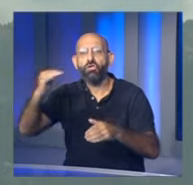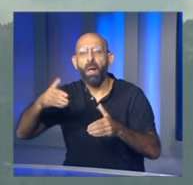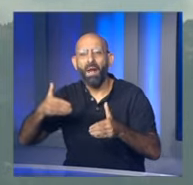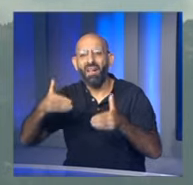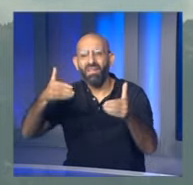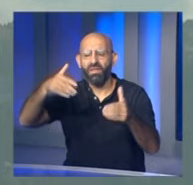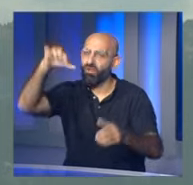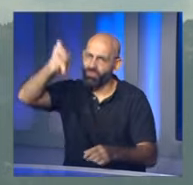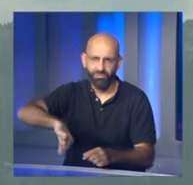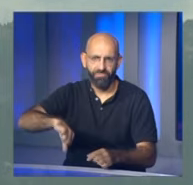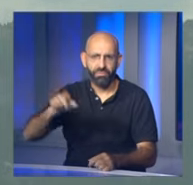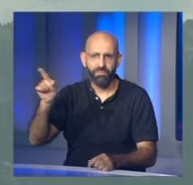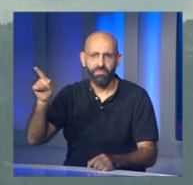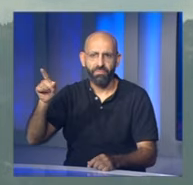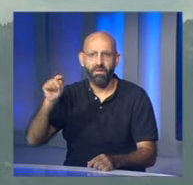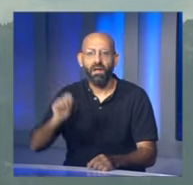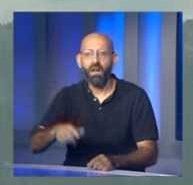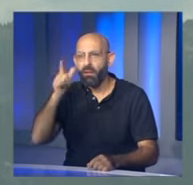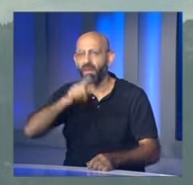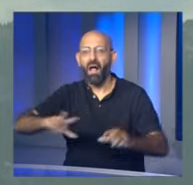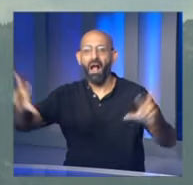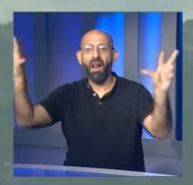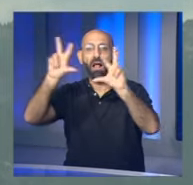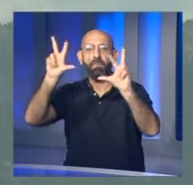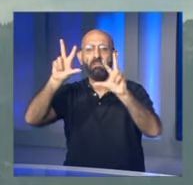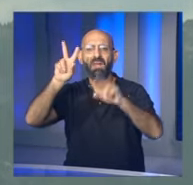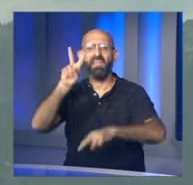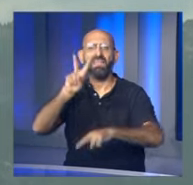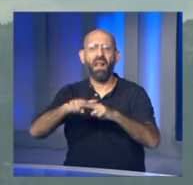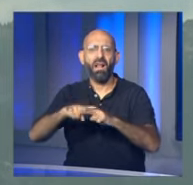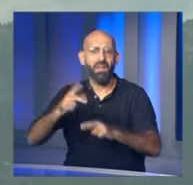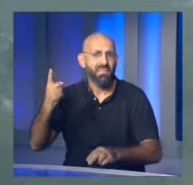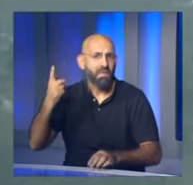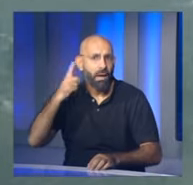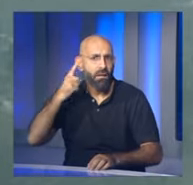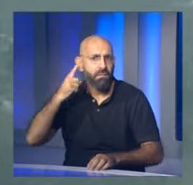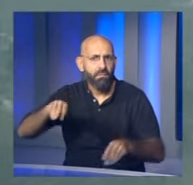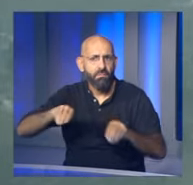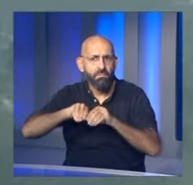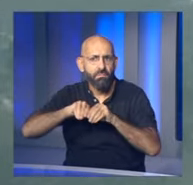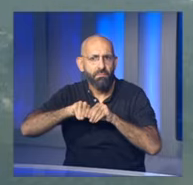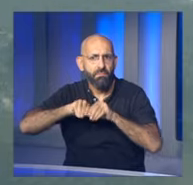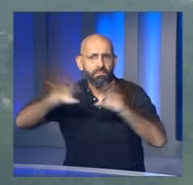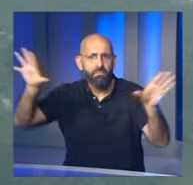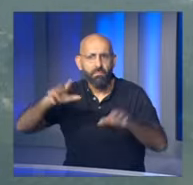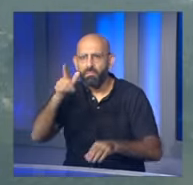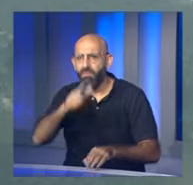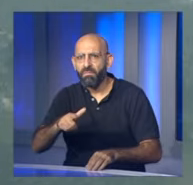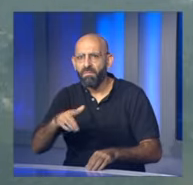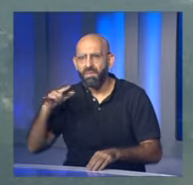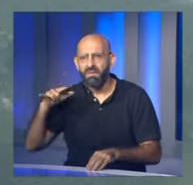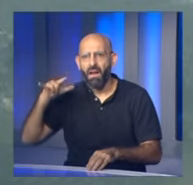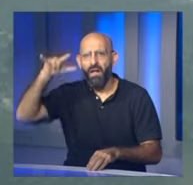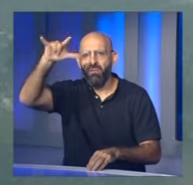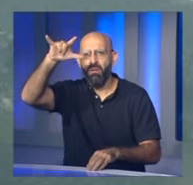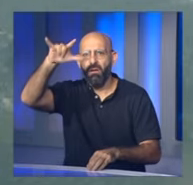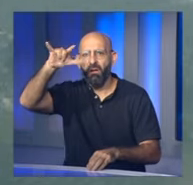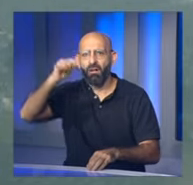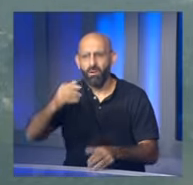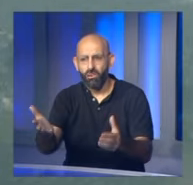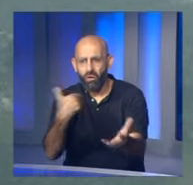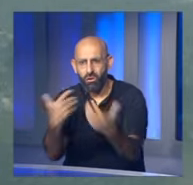حيث حاول الاسرائيليون التقدم بين ميس الجبل ومح بيب في الغضون لفت اعلام العدوان الاسرائيلي الى ما